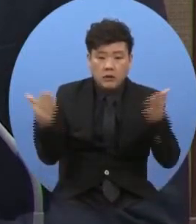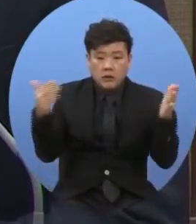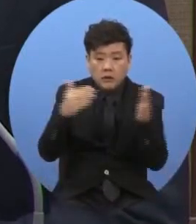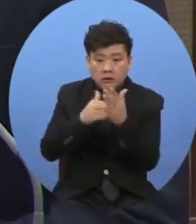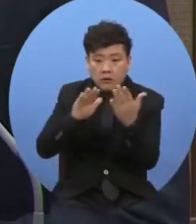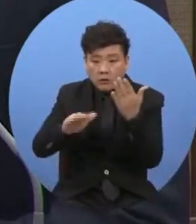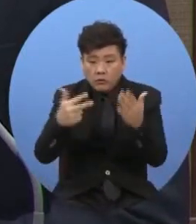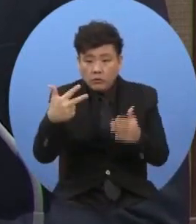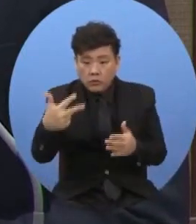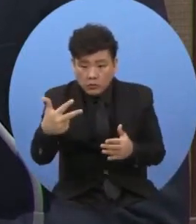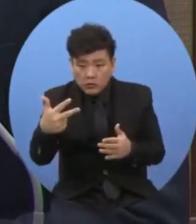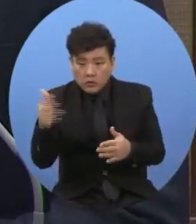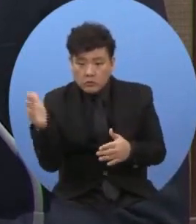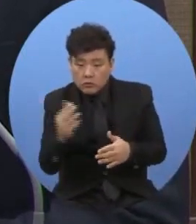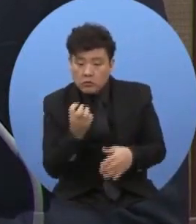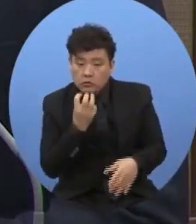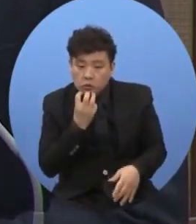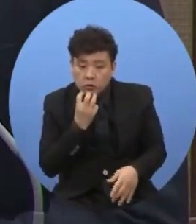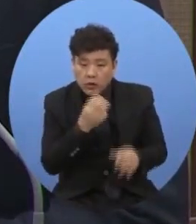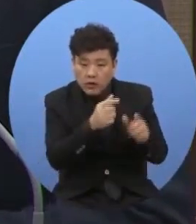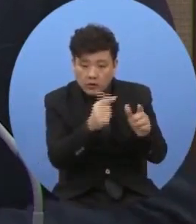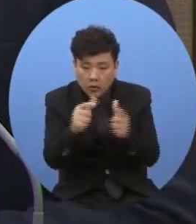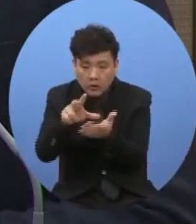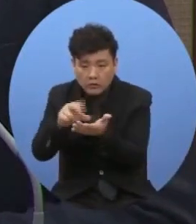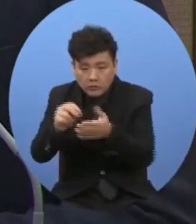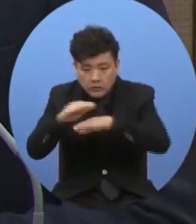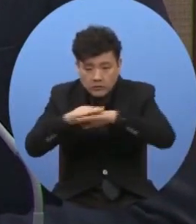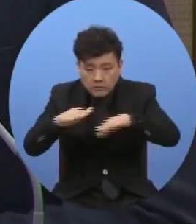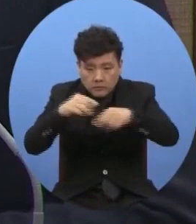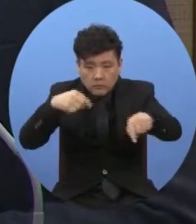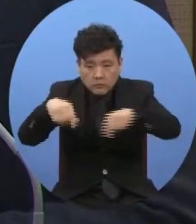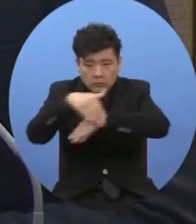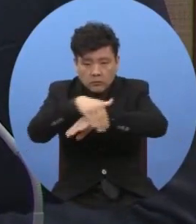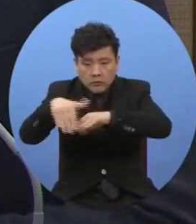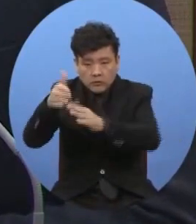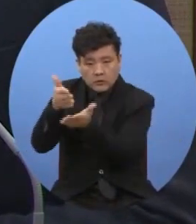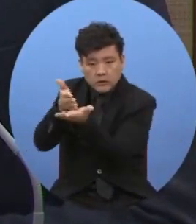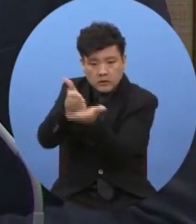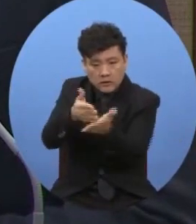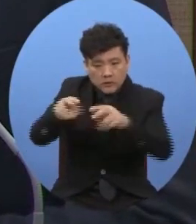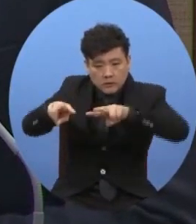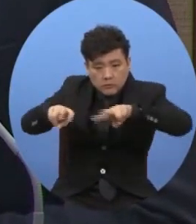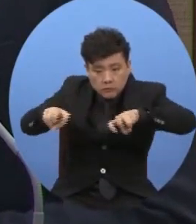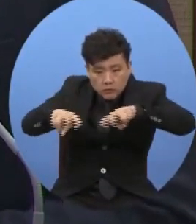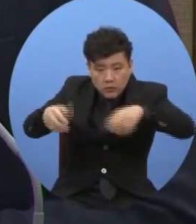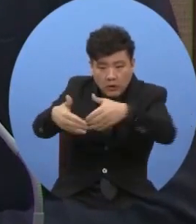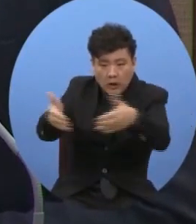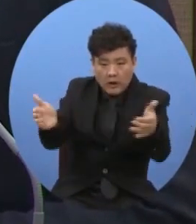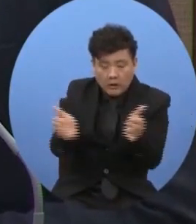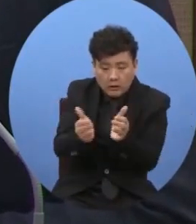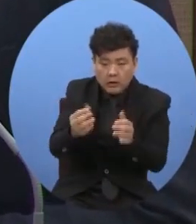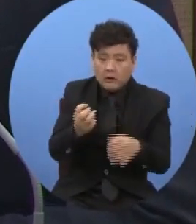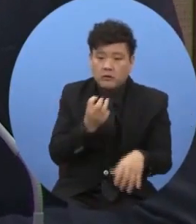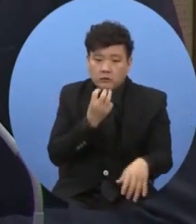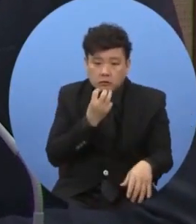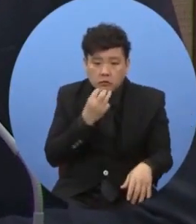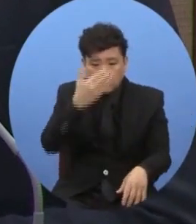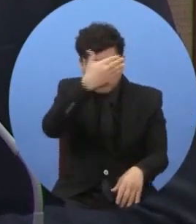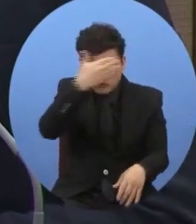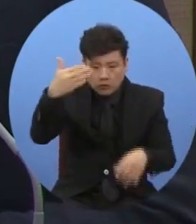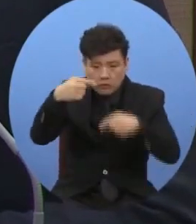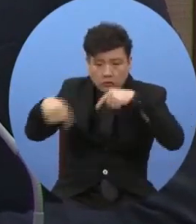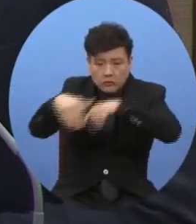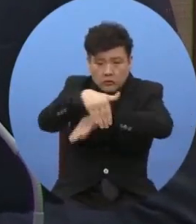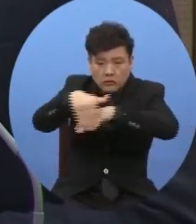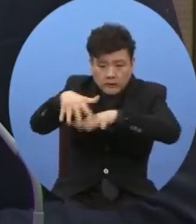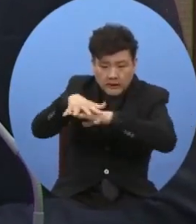가지고 이제 서울의 여러 가지 현안을 다루고 그렇게 정책 제안이랑 분과 활동을 하는 그룹이 서울 청년 정책 네트워크와 자치구 참여